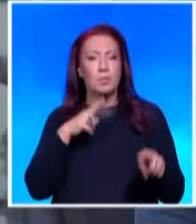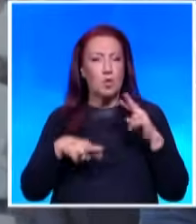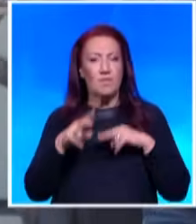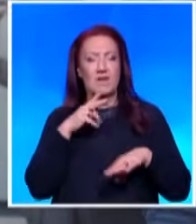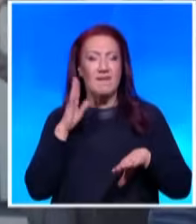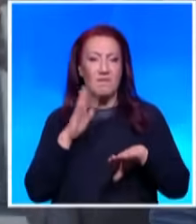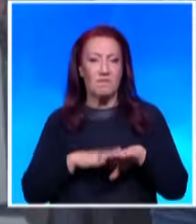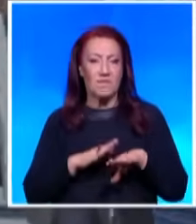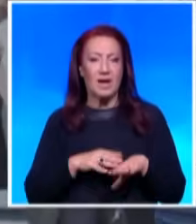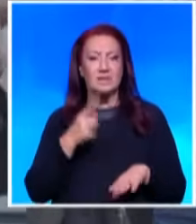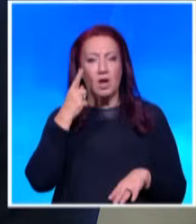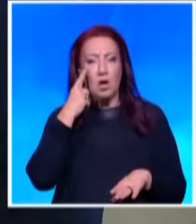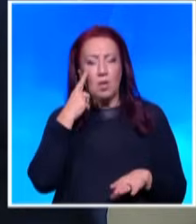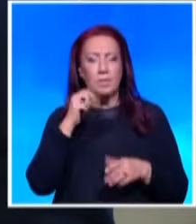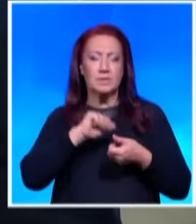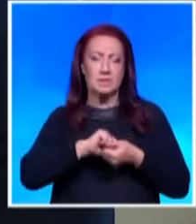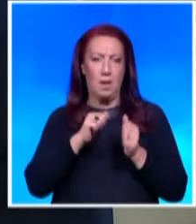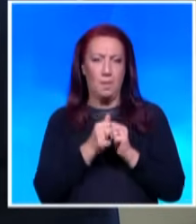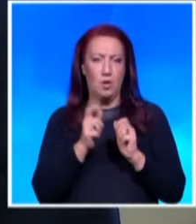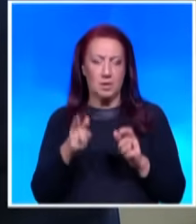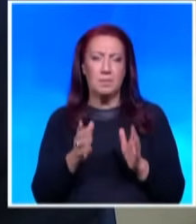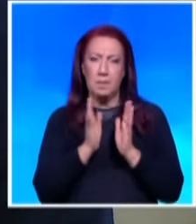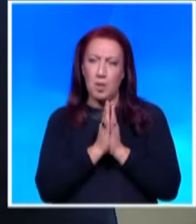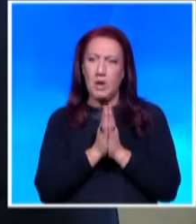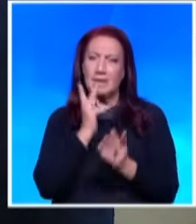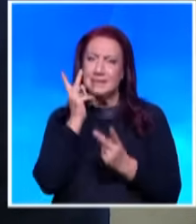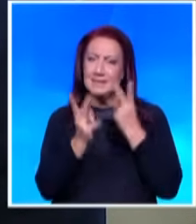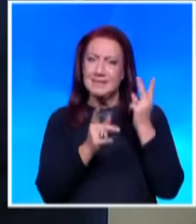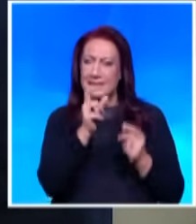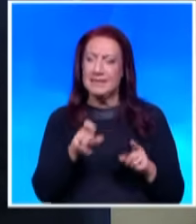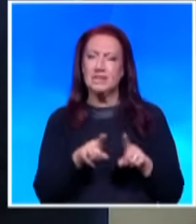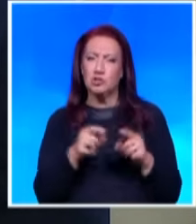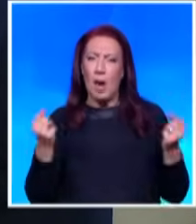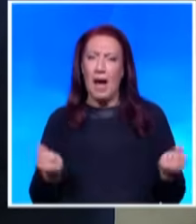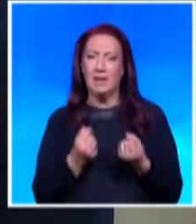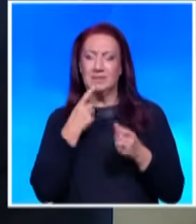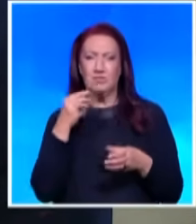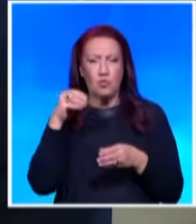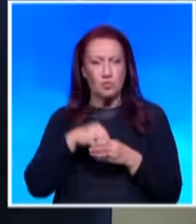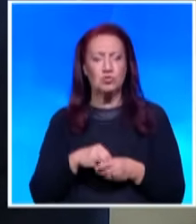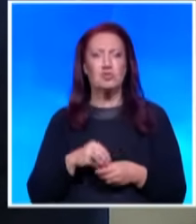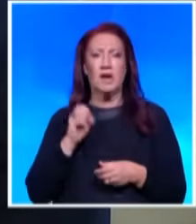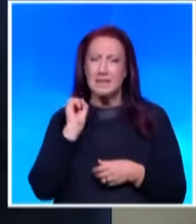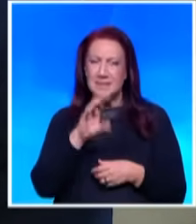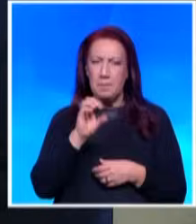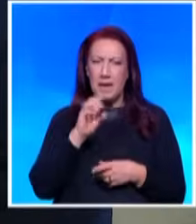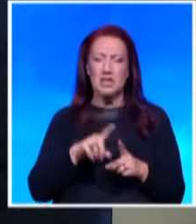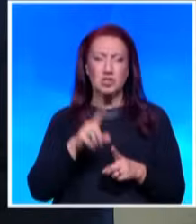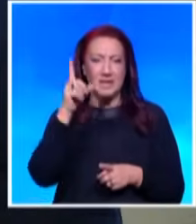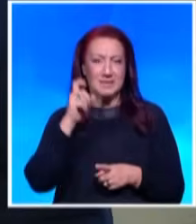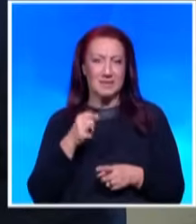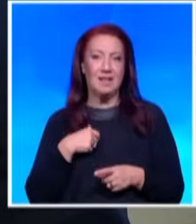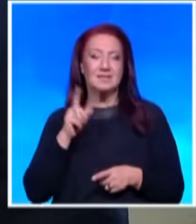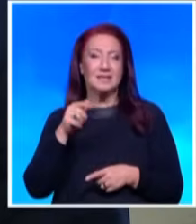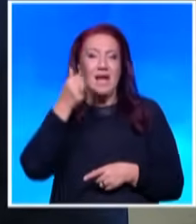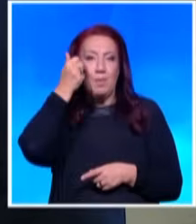се борим срещу всичко това активно. Призоваваме зрителите да бъдат и те активни и да ни изпращат сигнали, така че да бъдем полезни